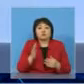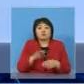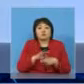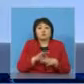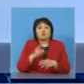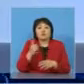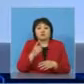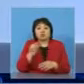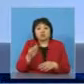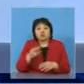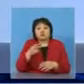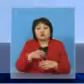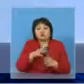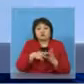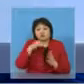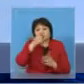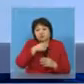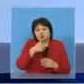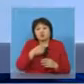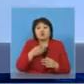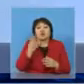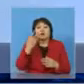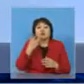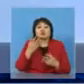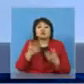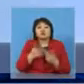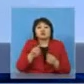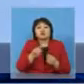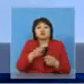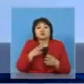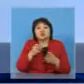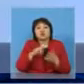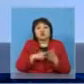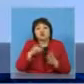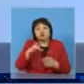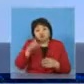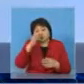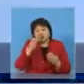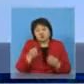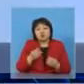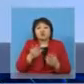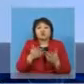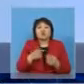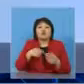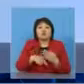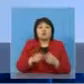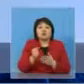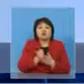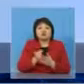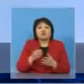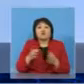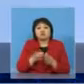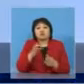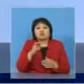провели с 1 июня 2019 года, когда за счет целевых средств республиканского бюджета, за счет внутренних резервов